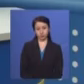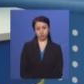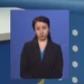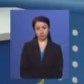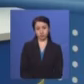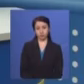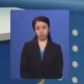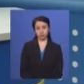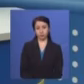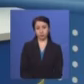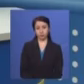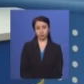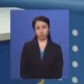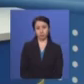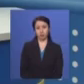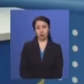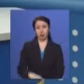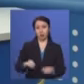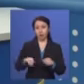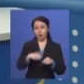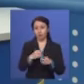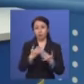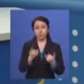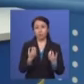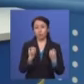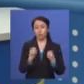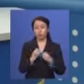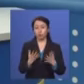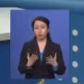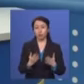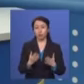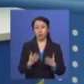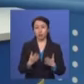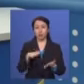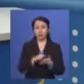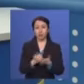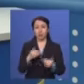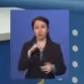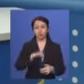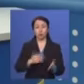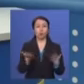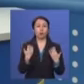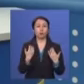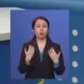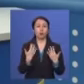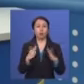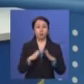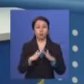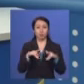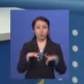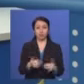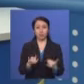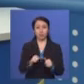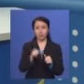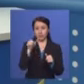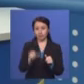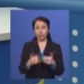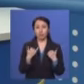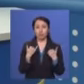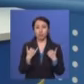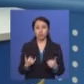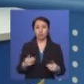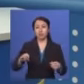Переходим к другим темам. Хендмейд сегодня не просто занятие для души или отдых от домашних дел. Пожалуй, именно сейчас, как никогда,